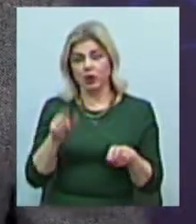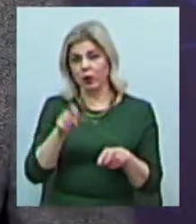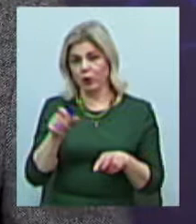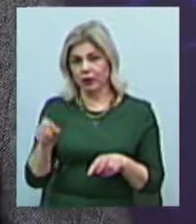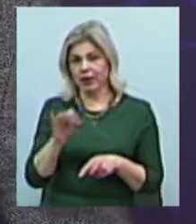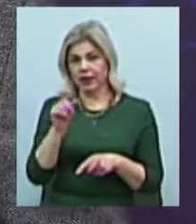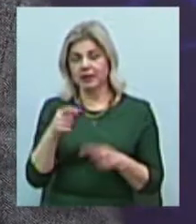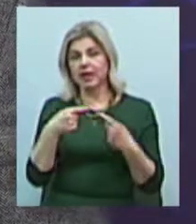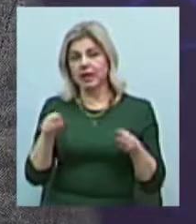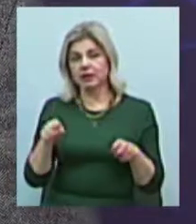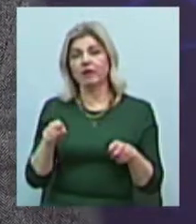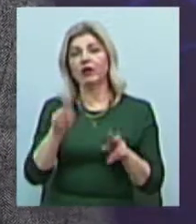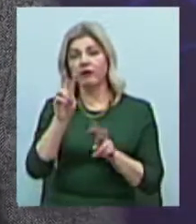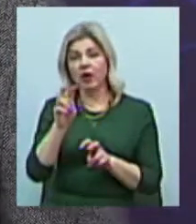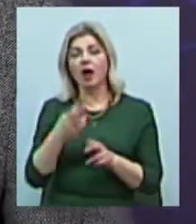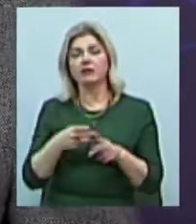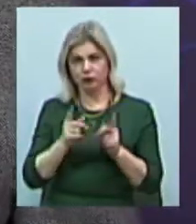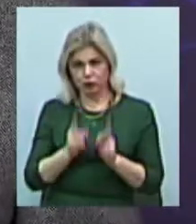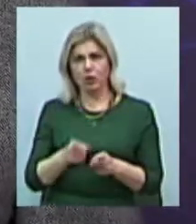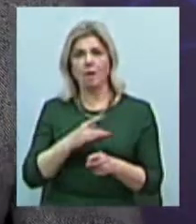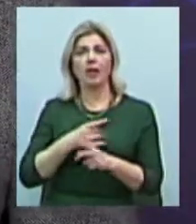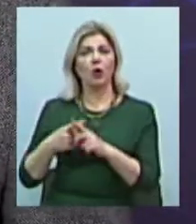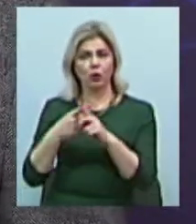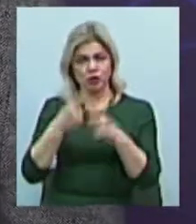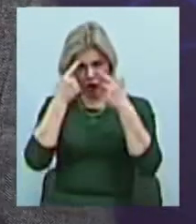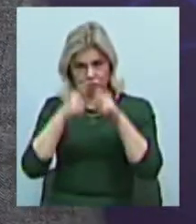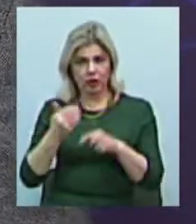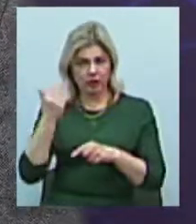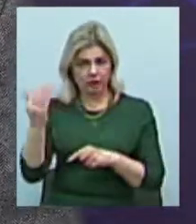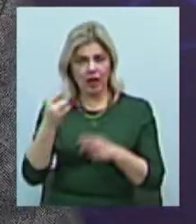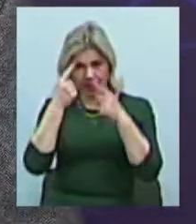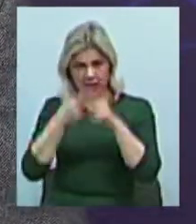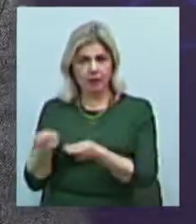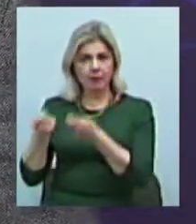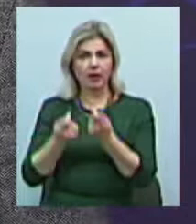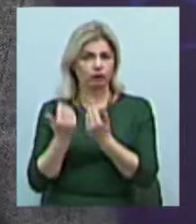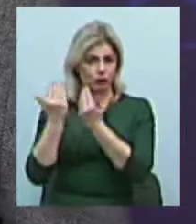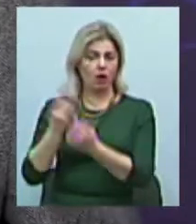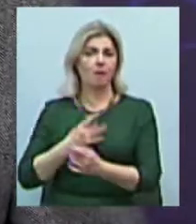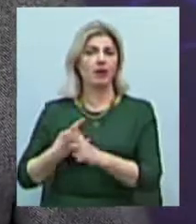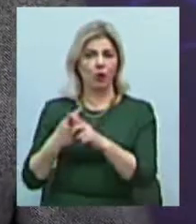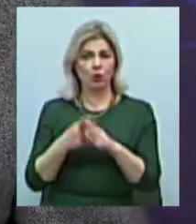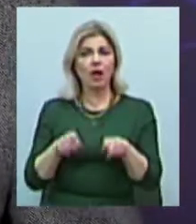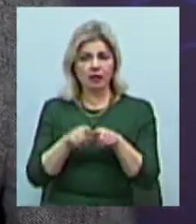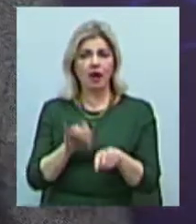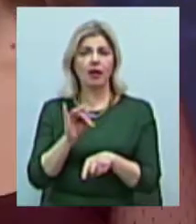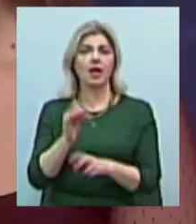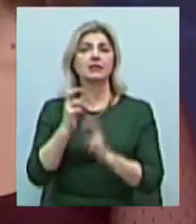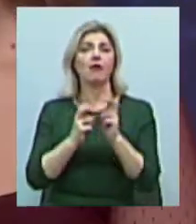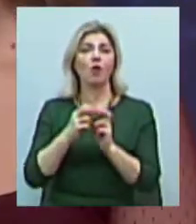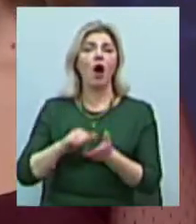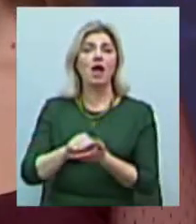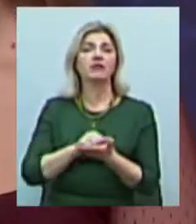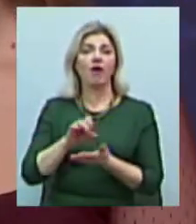з іншим громадянством. Це дійсно білоруси, інженери білоруси, і техніка вся везла з Білорусі. Так само, як і асфальтний завод. Я